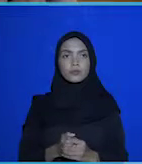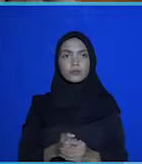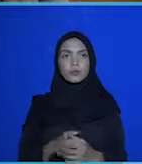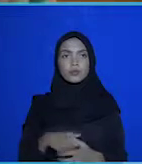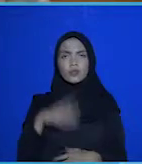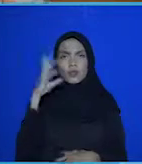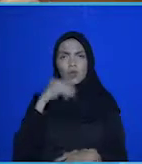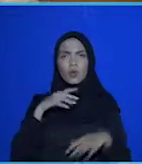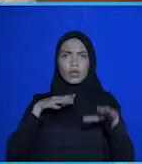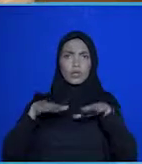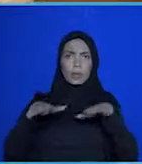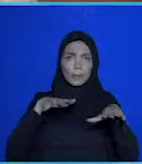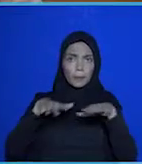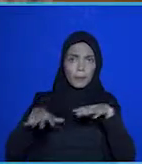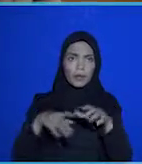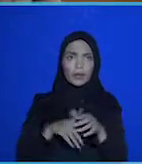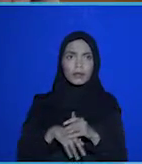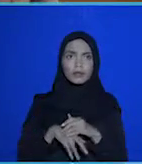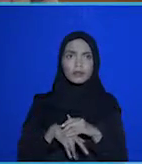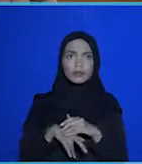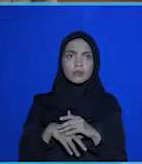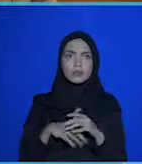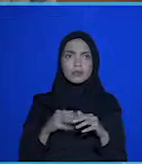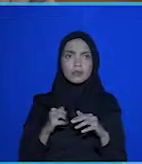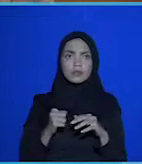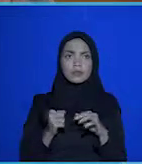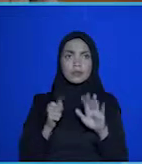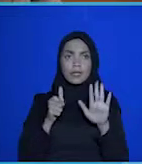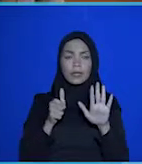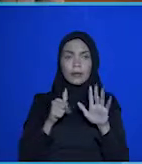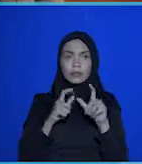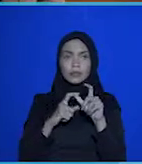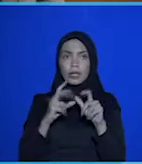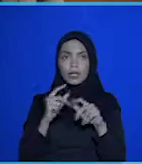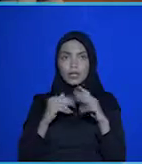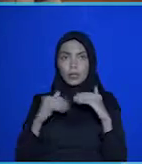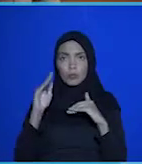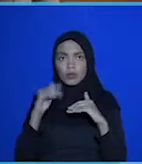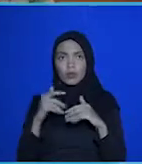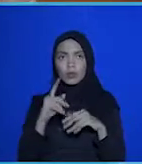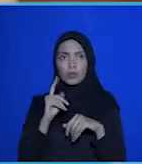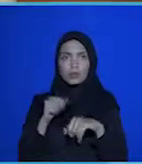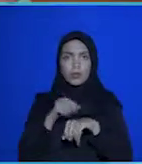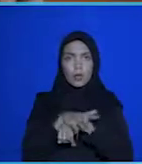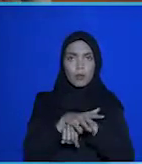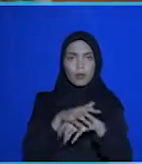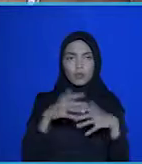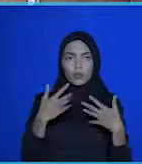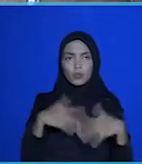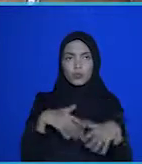bahwa gempa dengan magnitude di atas 6 itu pasti berdampak